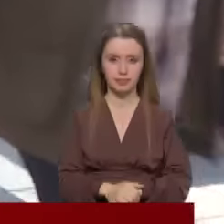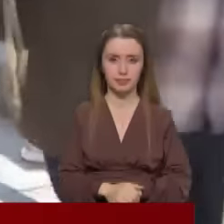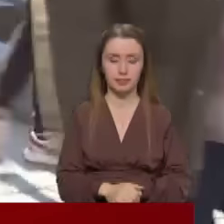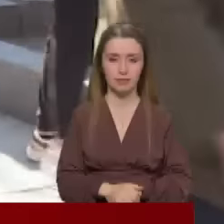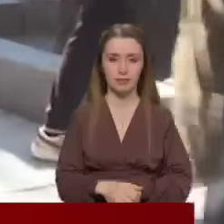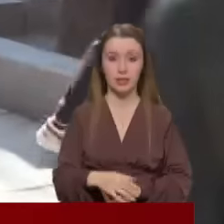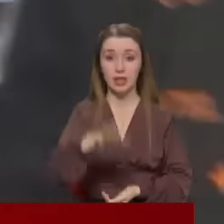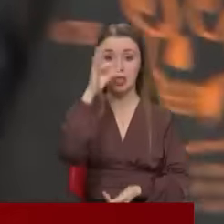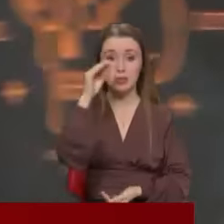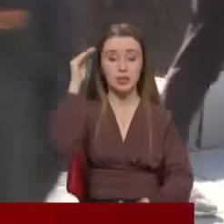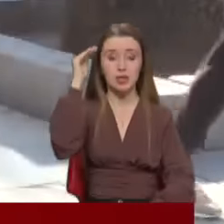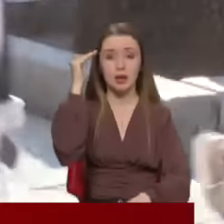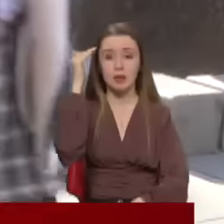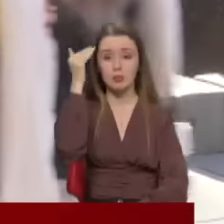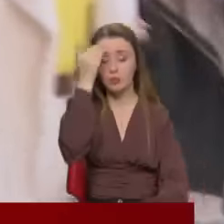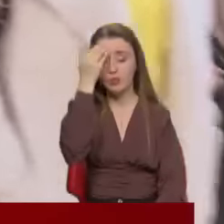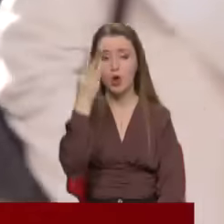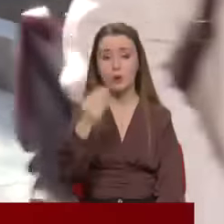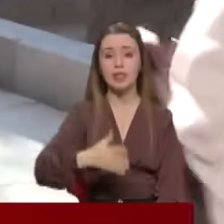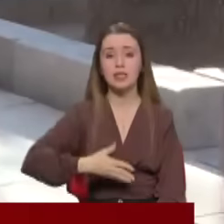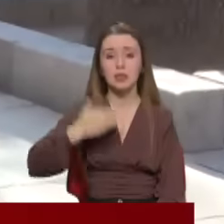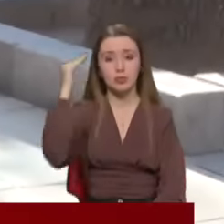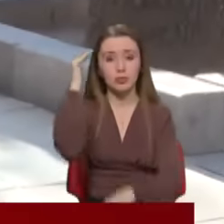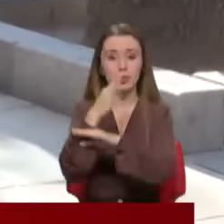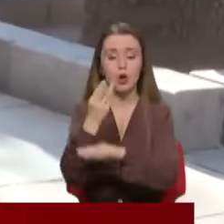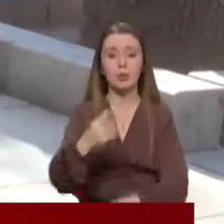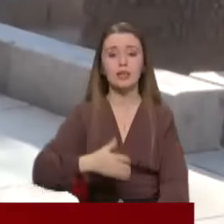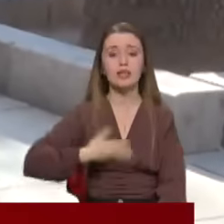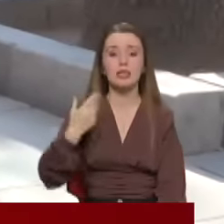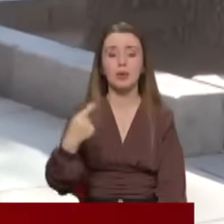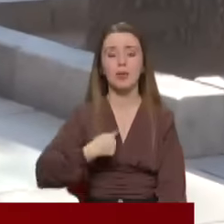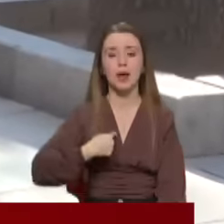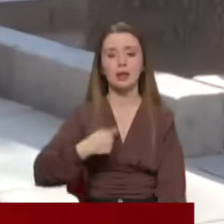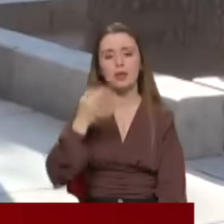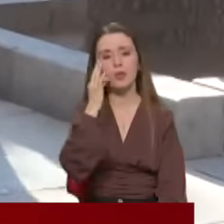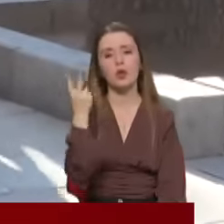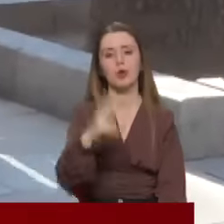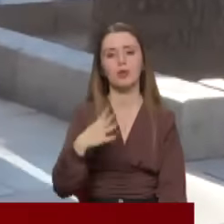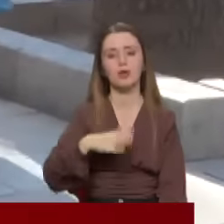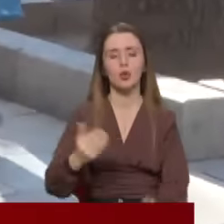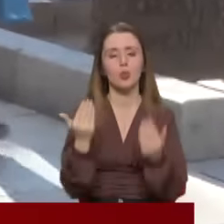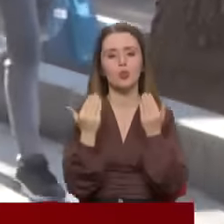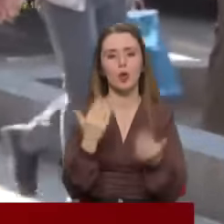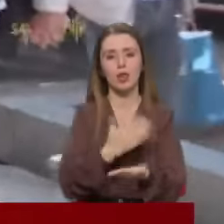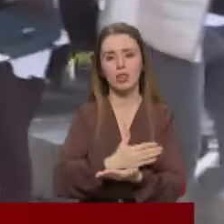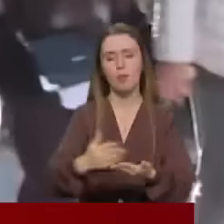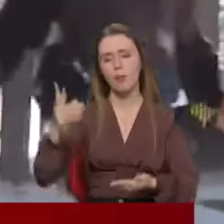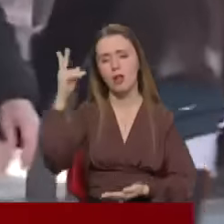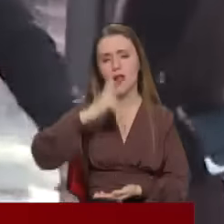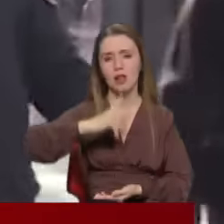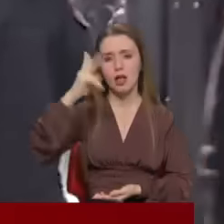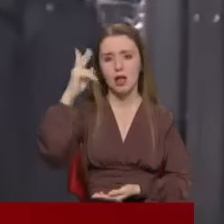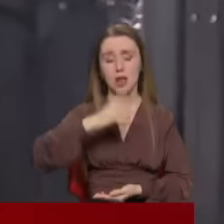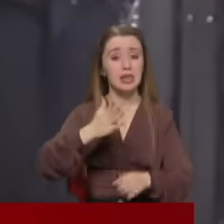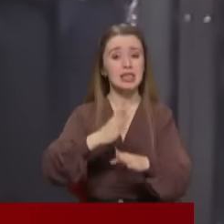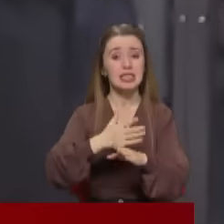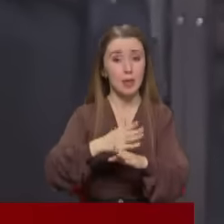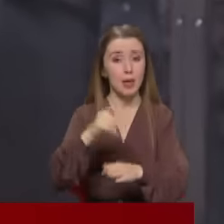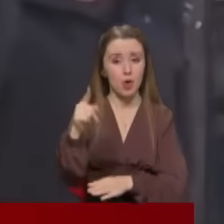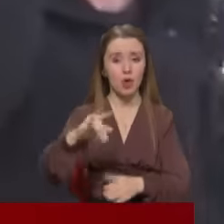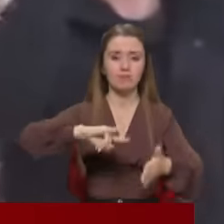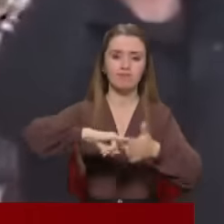kimseye muhtaç bırakmadan emanetini al diye her Allah'ın günü dua ediyor. Süzülen gözyaşlarının tek nedeni